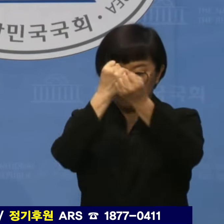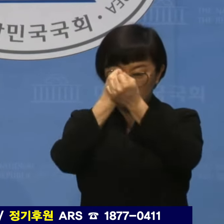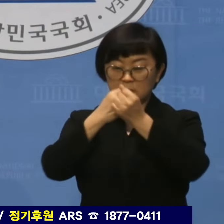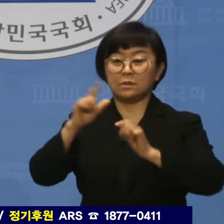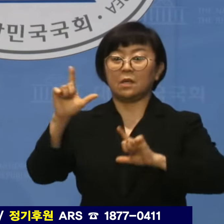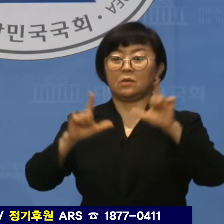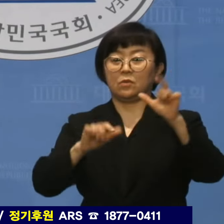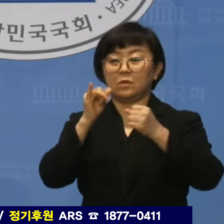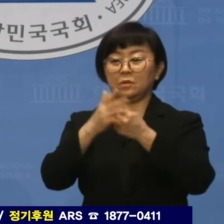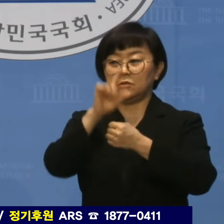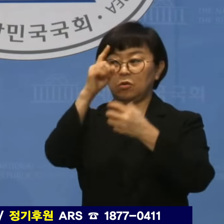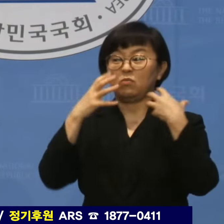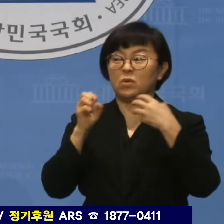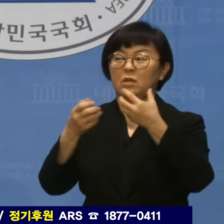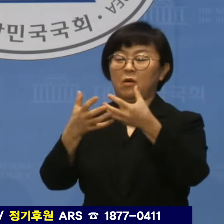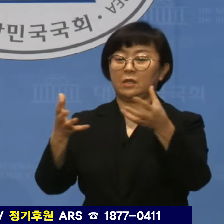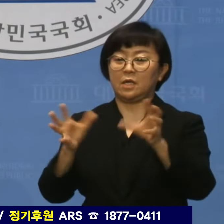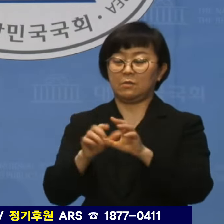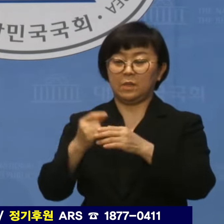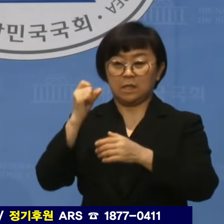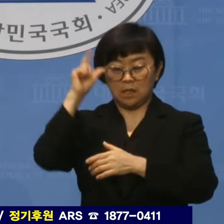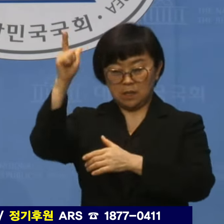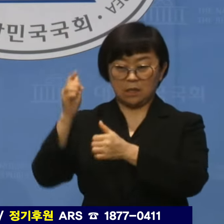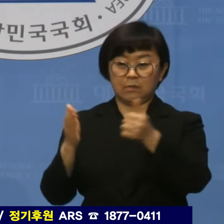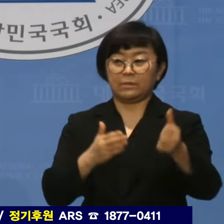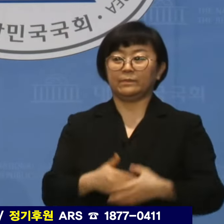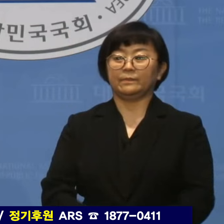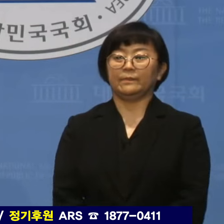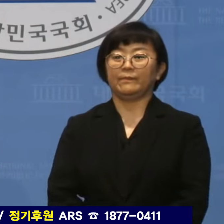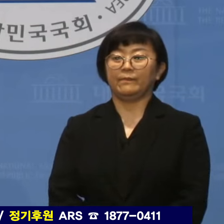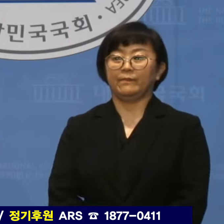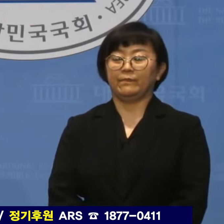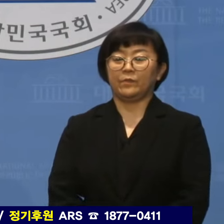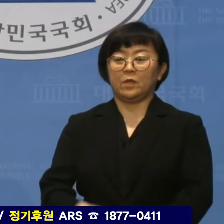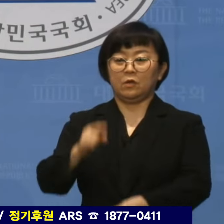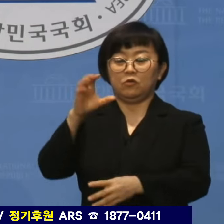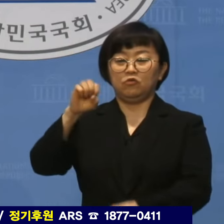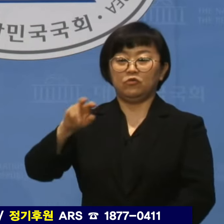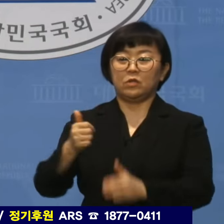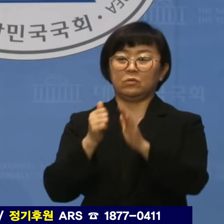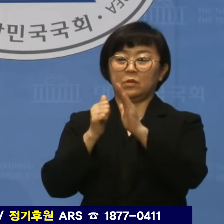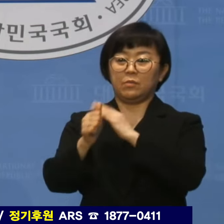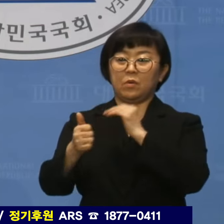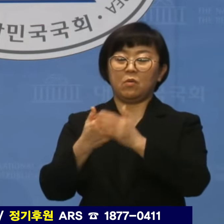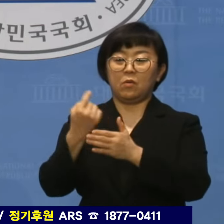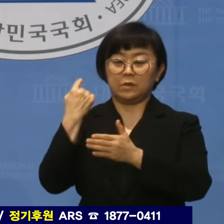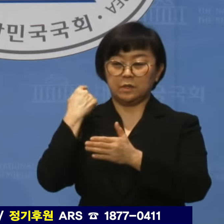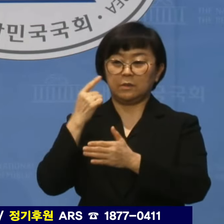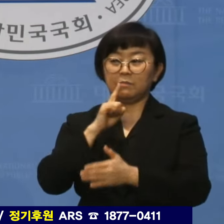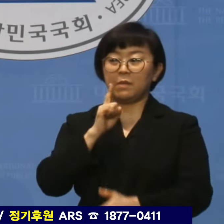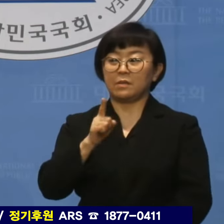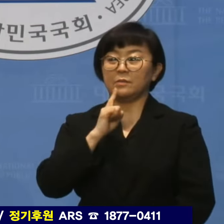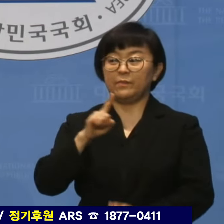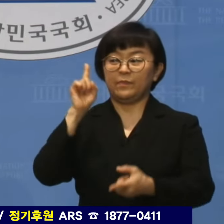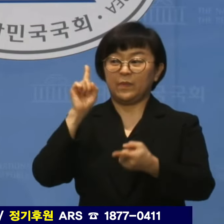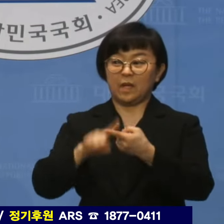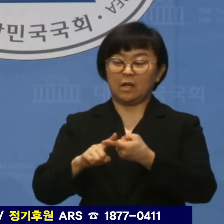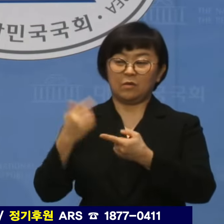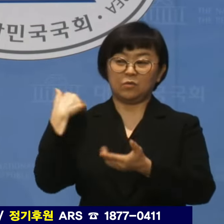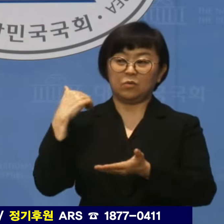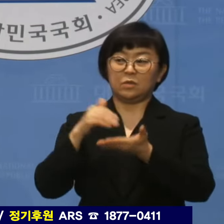태도로 일관하고 있는 정부 여당임을 깨닫길 바랍니다. 윤재옥 원내대표 어제 하신 말씀